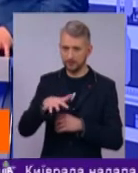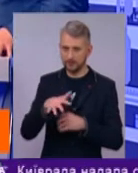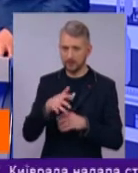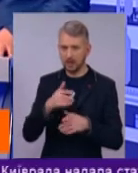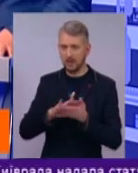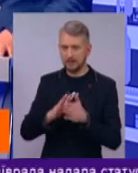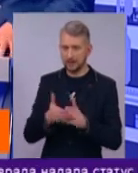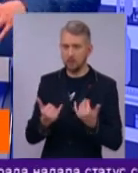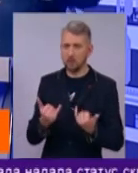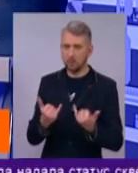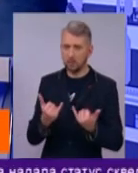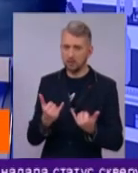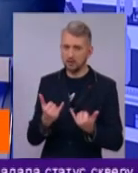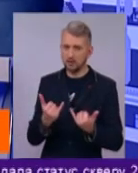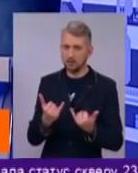станом на сьогодні,